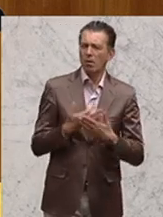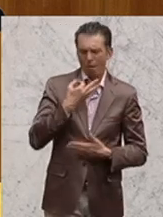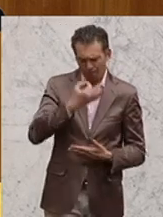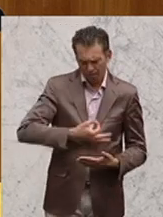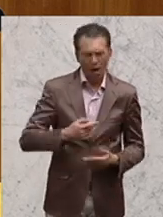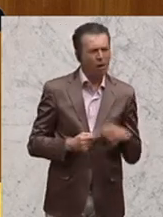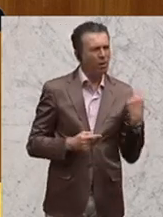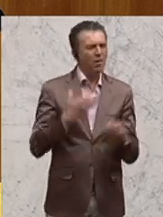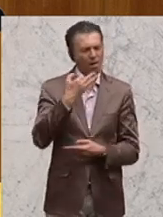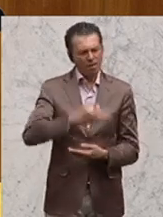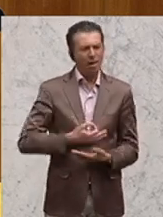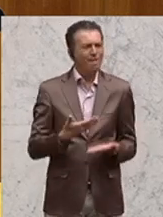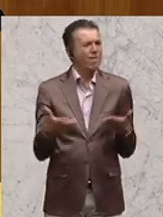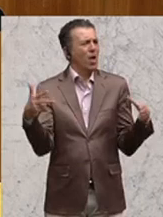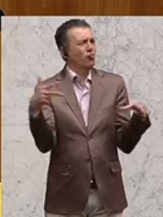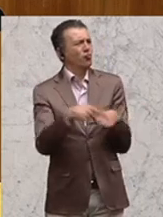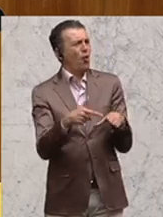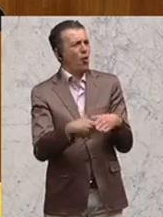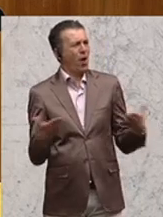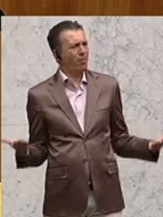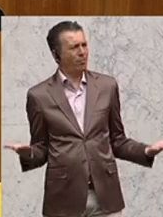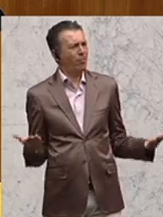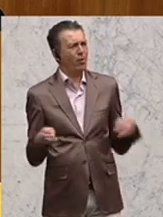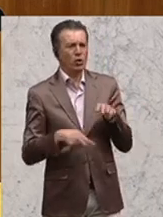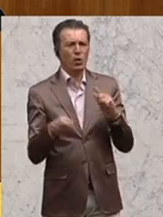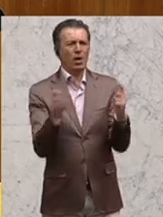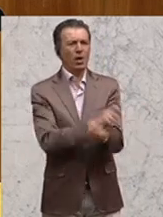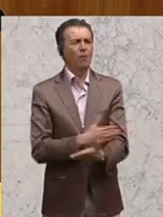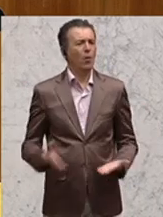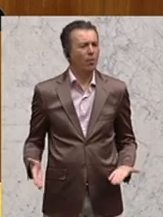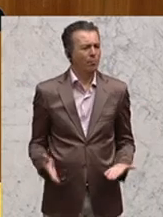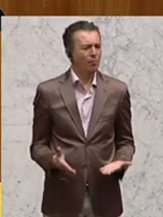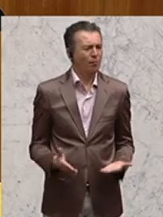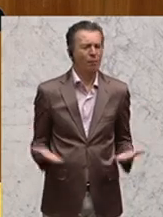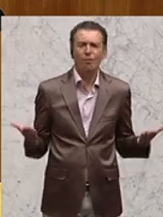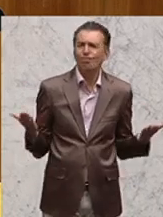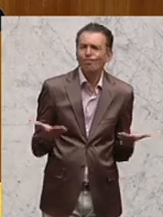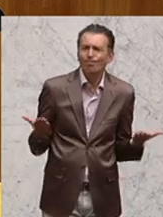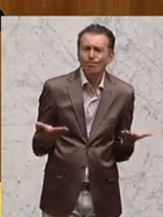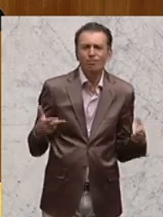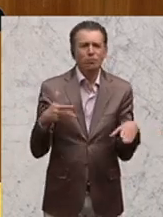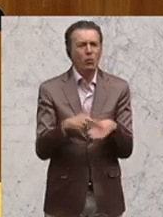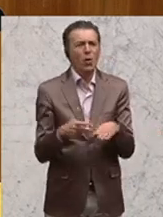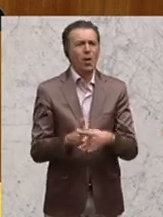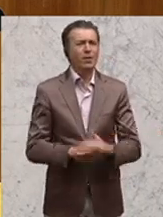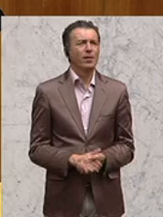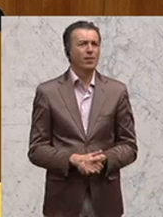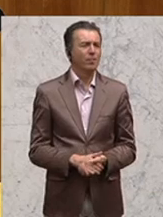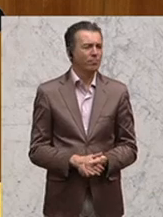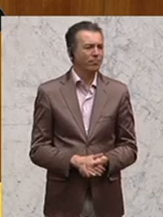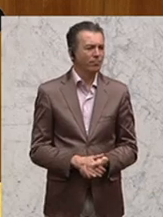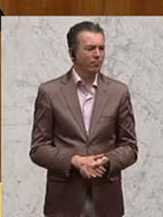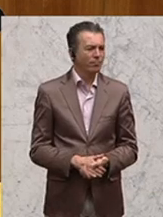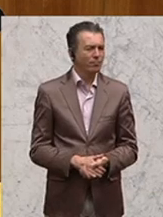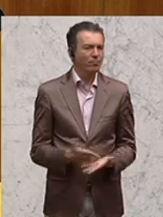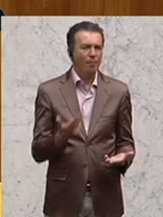und fragen wir uns, was stört Sie an dieser Steuerreform? Was stört Sie an